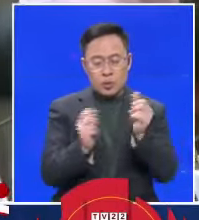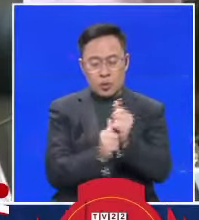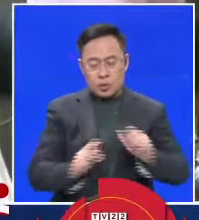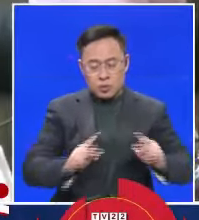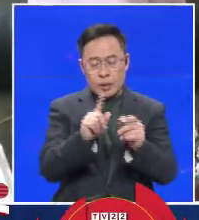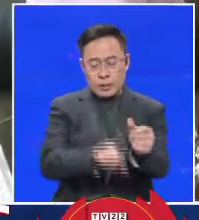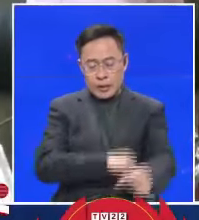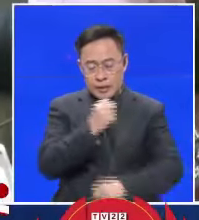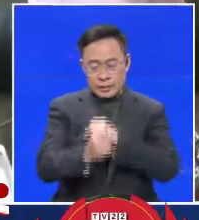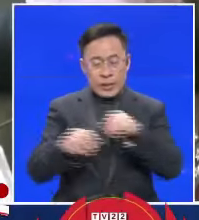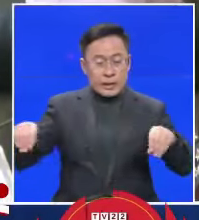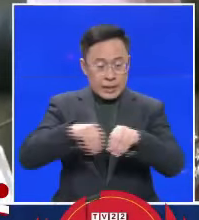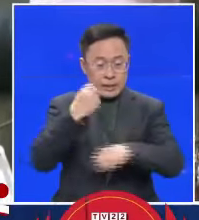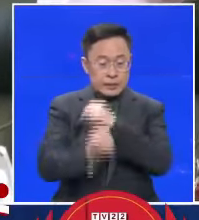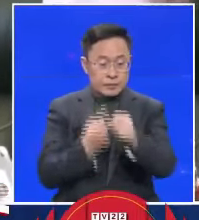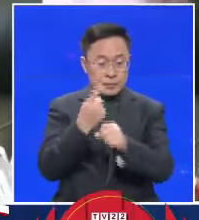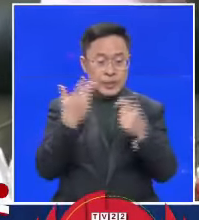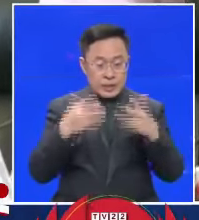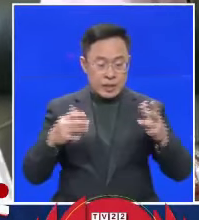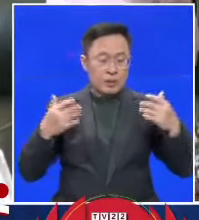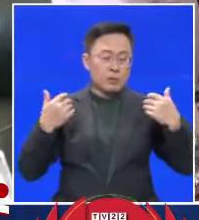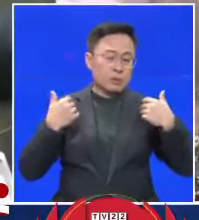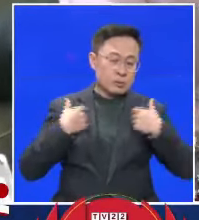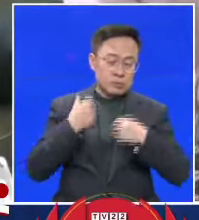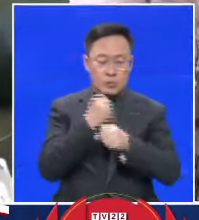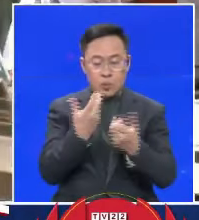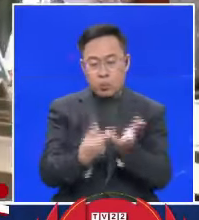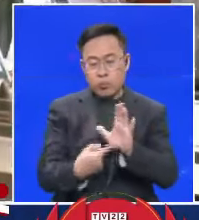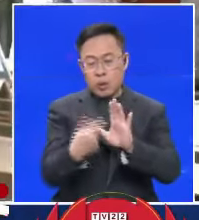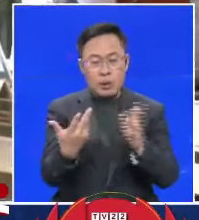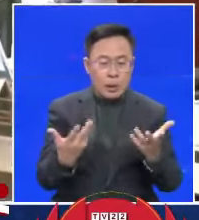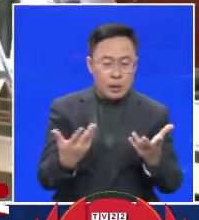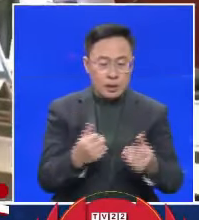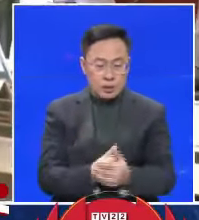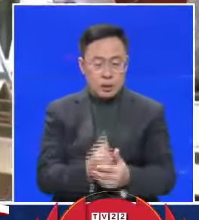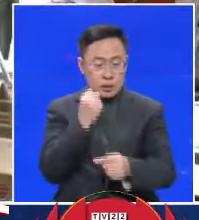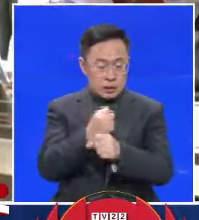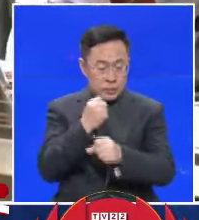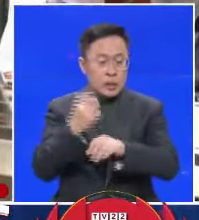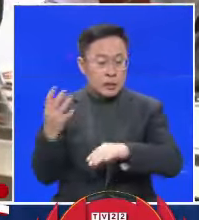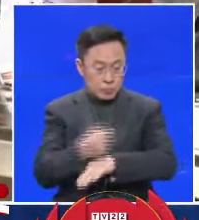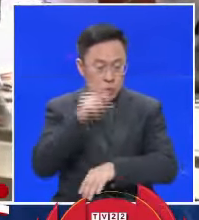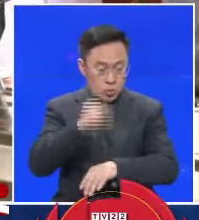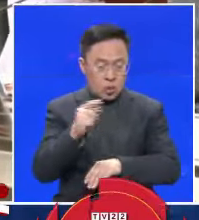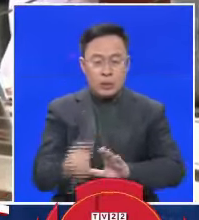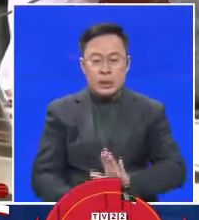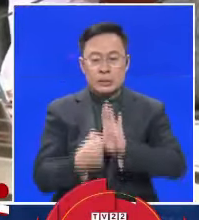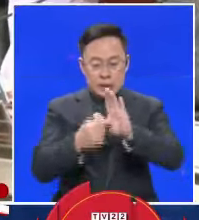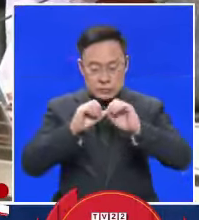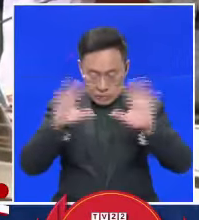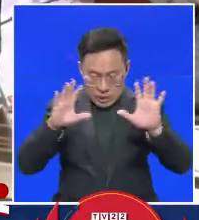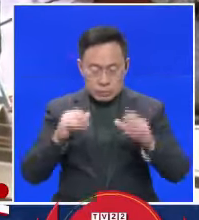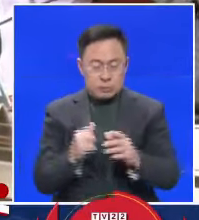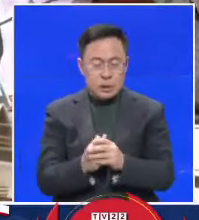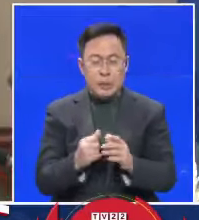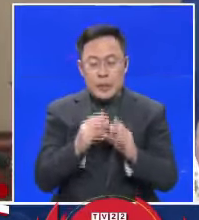จะยังไม่เห็นไอ้ทำดีแต่อย่าเด่นจะเป็นภัยคงใช้ไม่ได้กับการเมืองถ้าเกิดทำออกมาแล้วมันไม่เด่นนั่นแหละจะเป็นภัยน